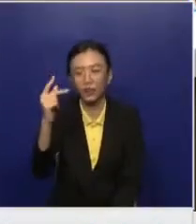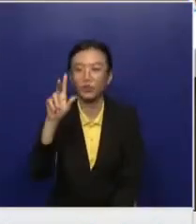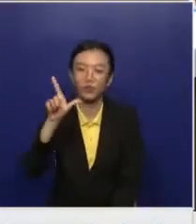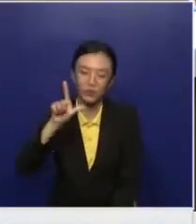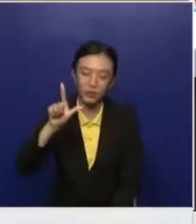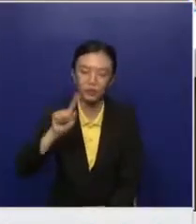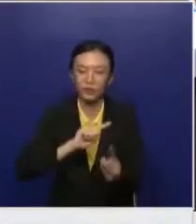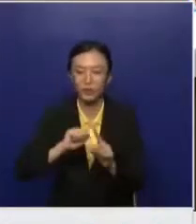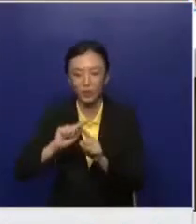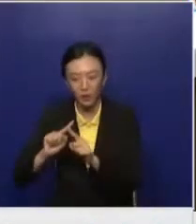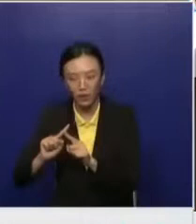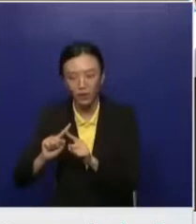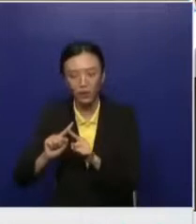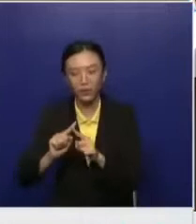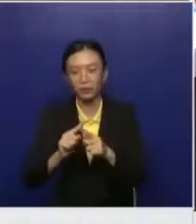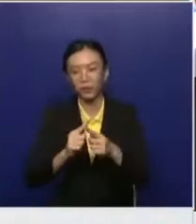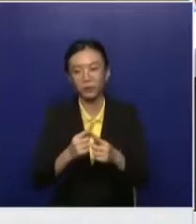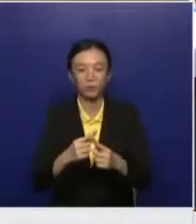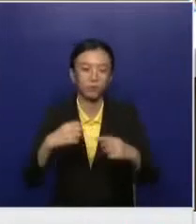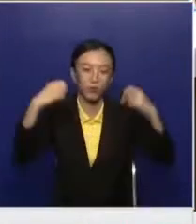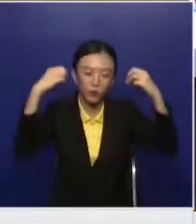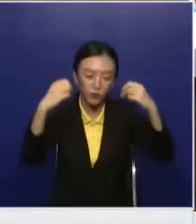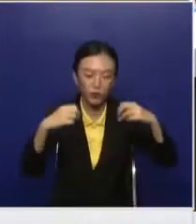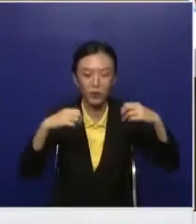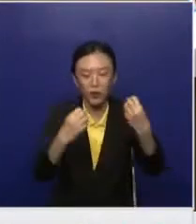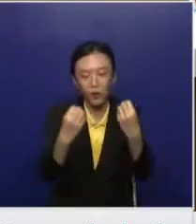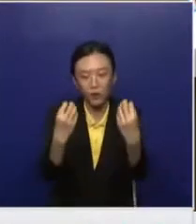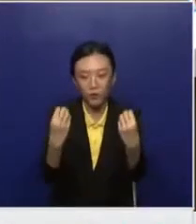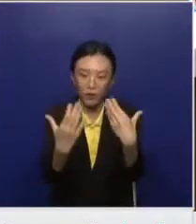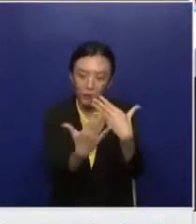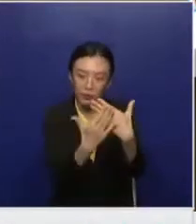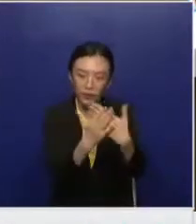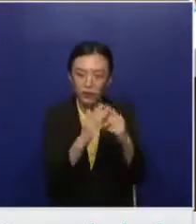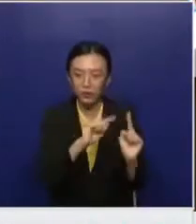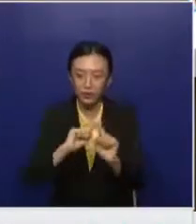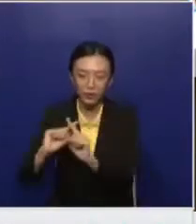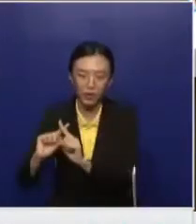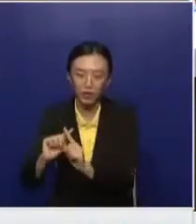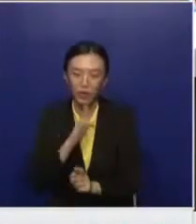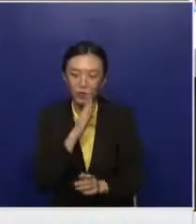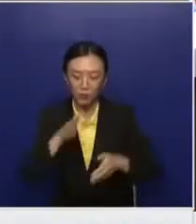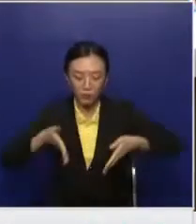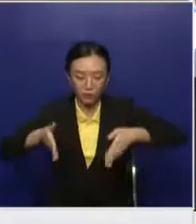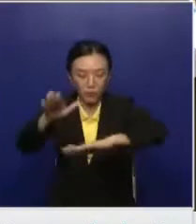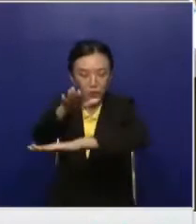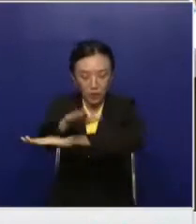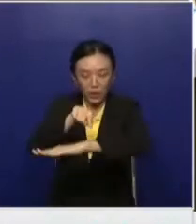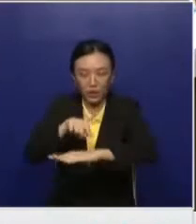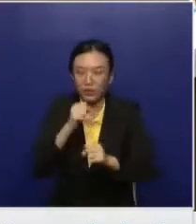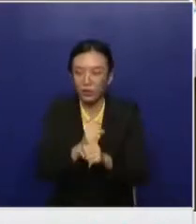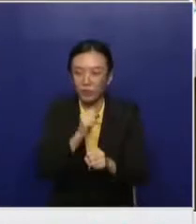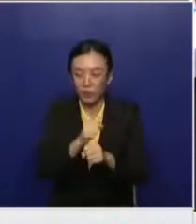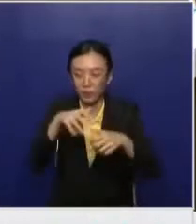อย่างเช่นที่ถนนบายพาสที่อำเภอแกลงระยองนะครับเมื่อก่อสร้างถนนบายพาสเสร็จถนนท้องถิ่นที่เป็นถนนชน